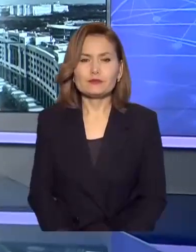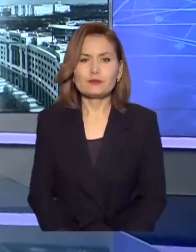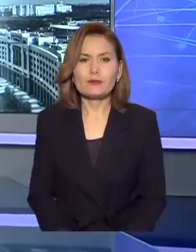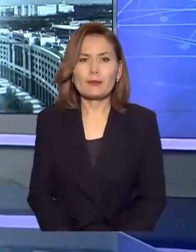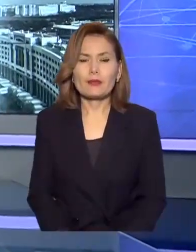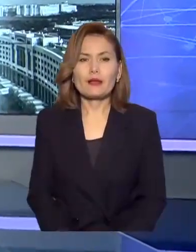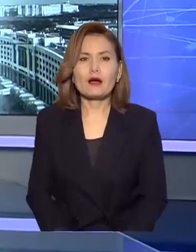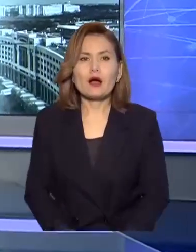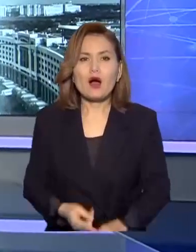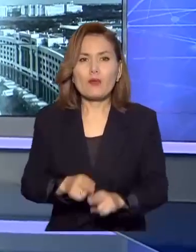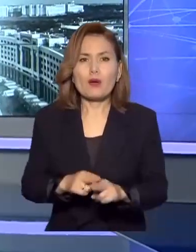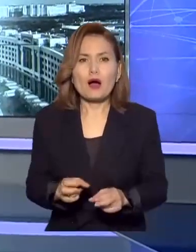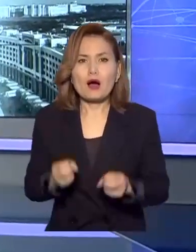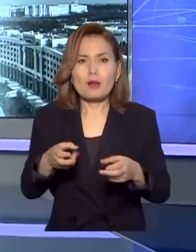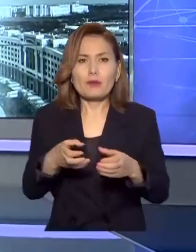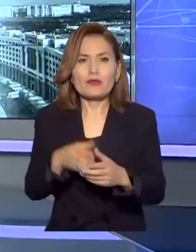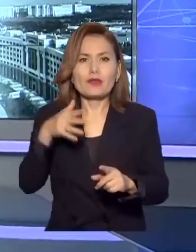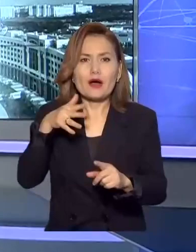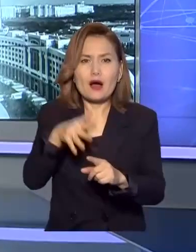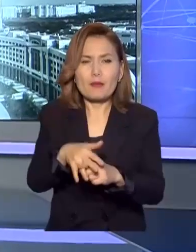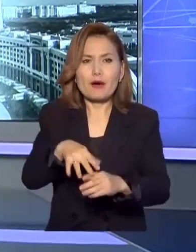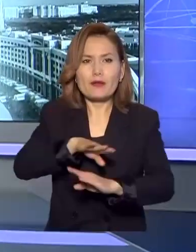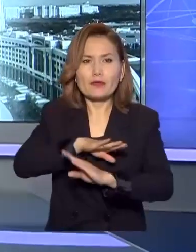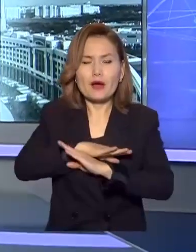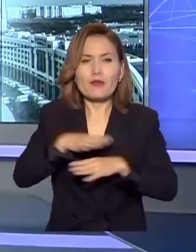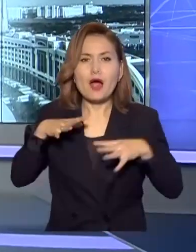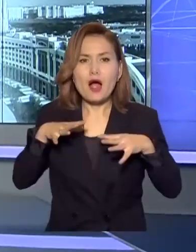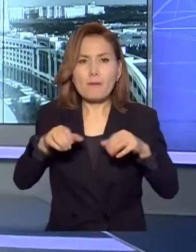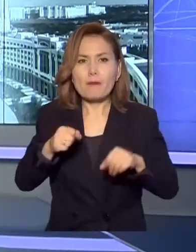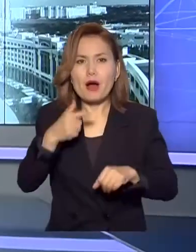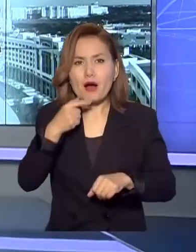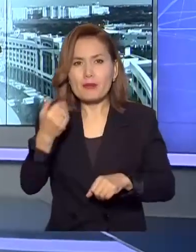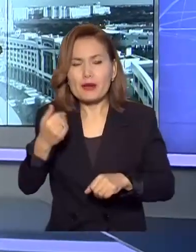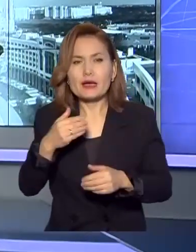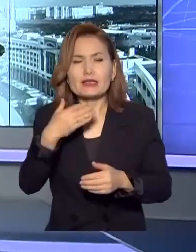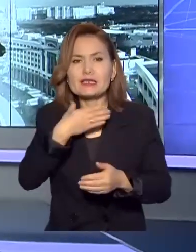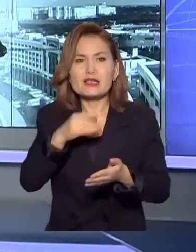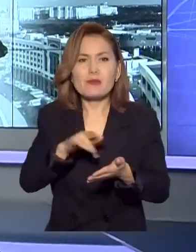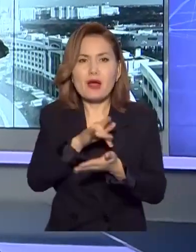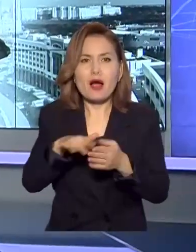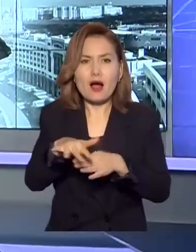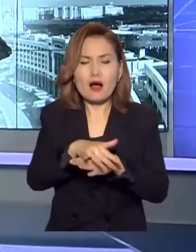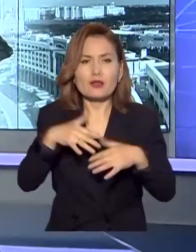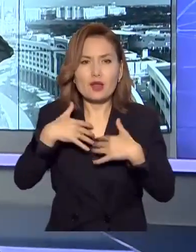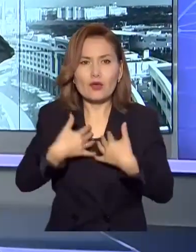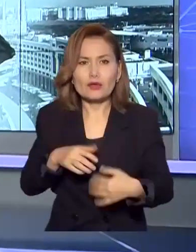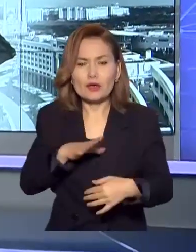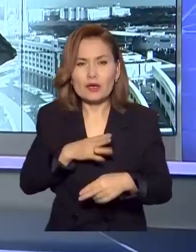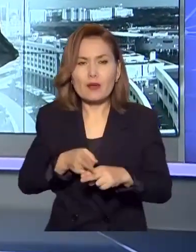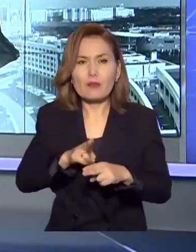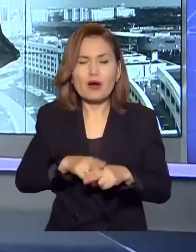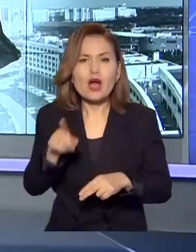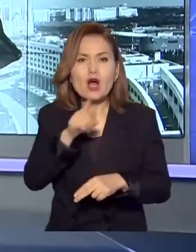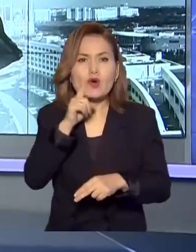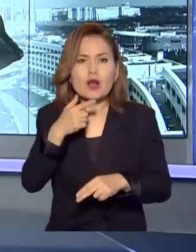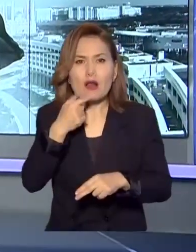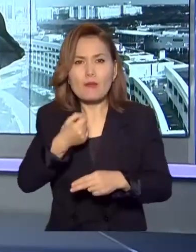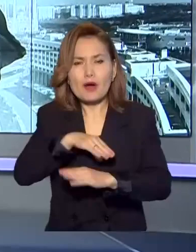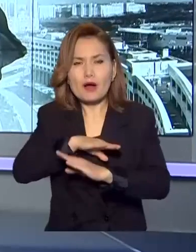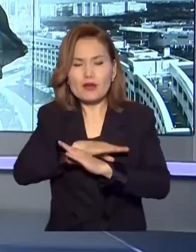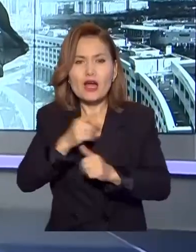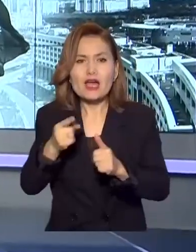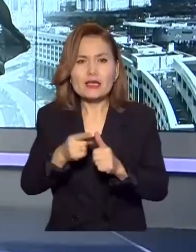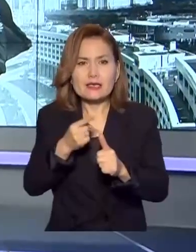Бейбіт күнде лаңкестердің қолынан қаза болған батырларымызға семейліктер де тағзым етті. Қыршынан қиылған отан қорғаушыларымыздың